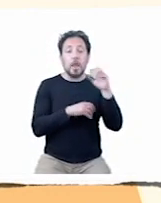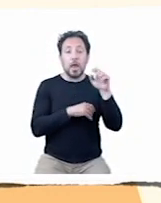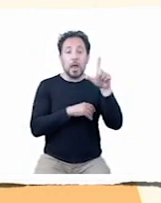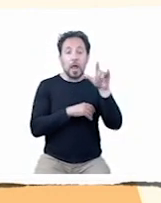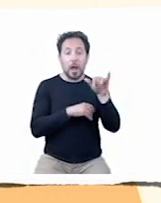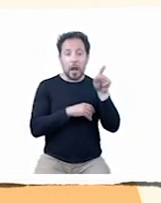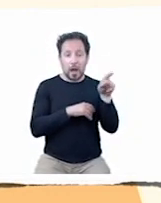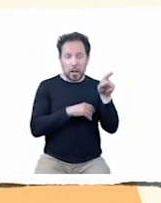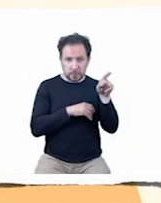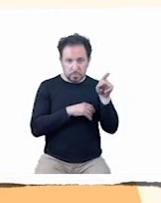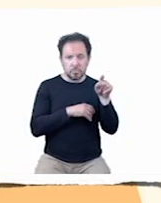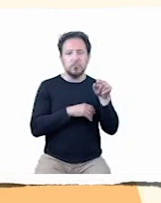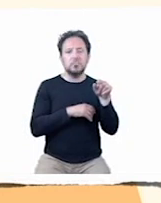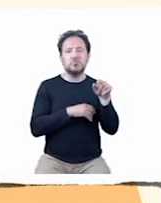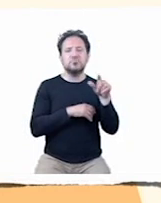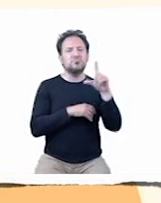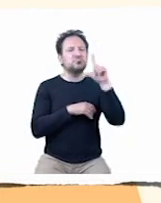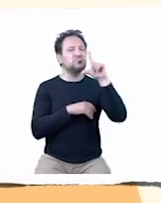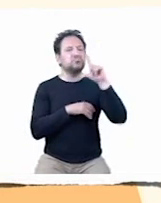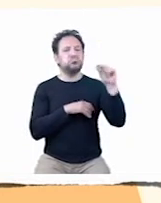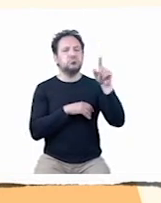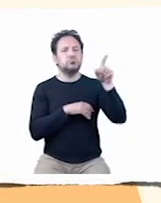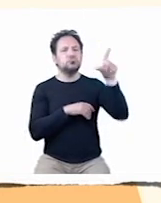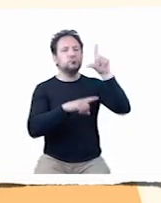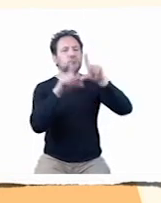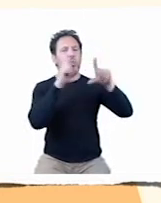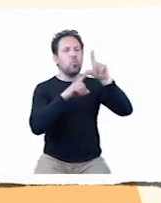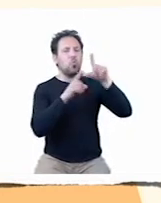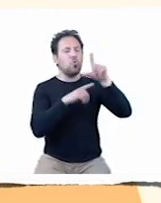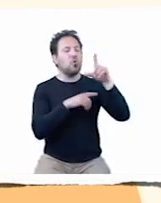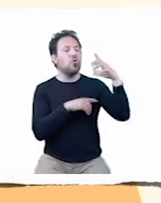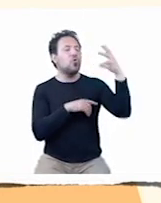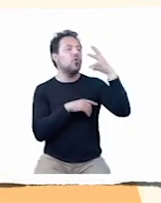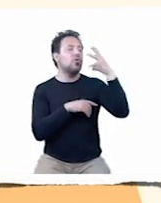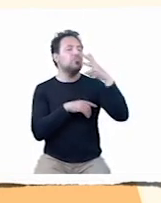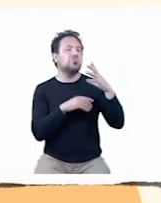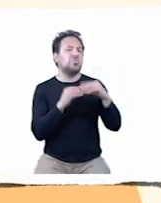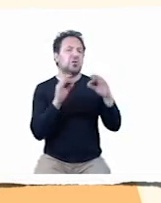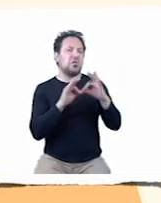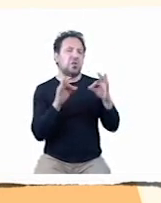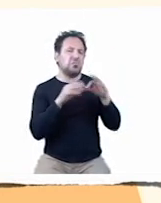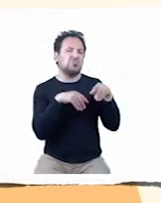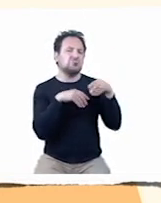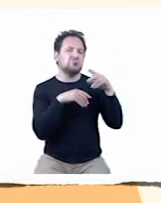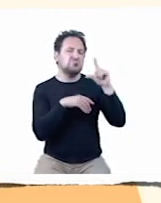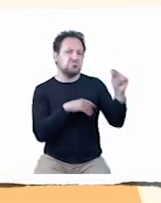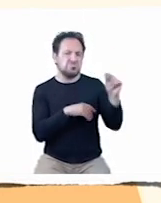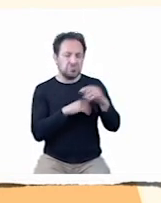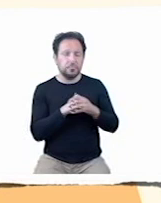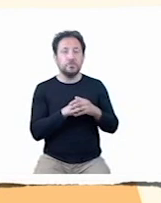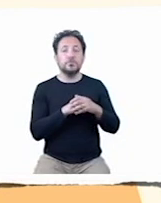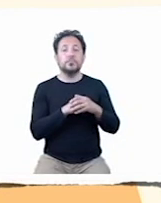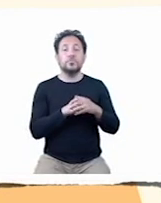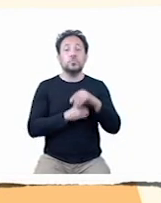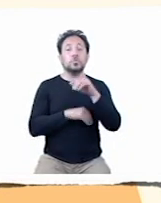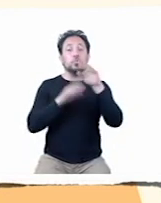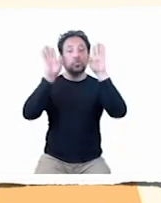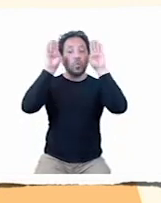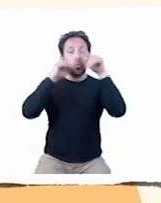In quel momento si sentì un po' come quando a casa di nonna Nini si sedeva ai suoi piedi